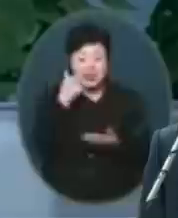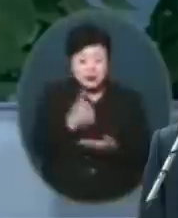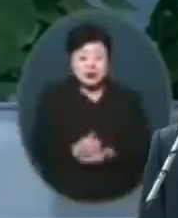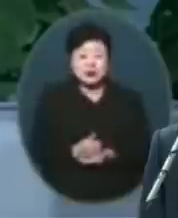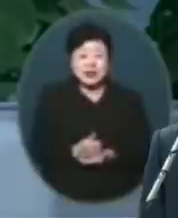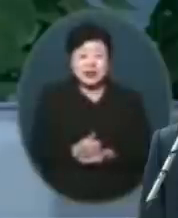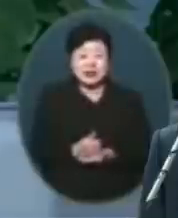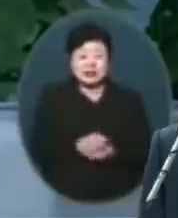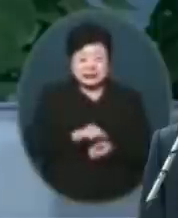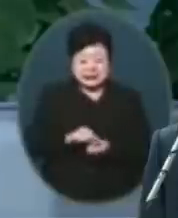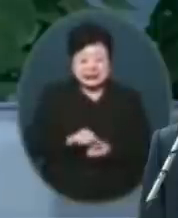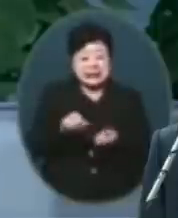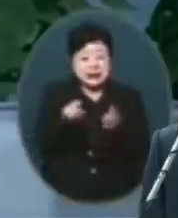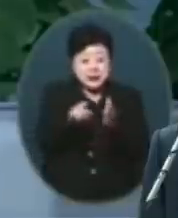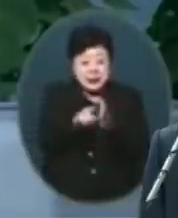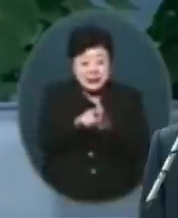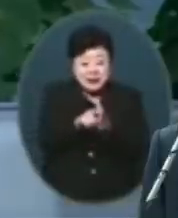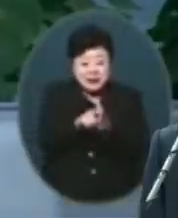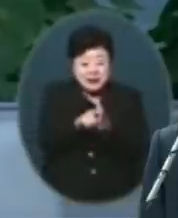죄를 씻기 위하여